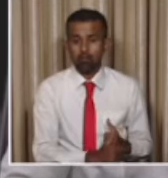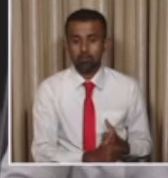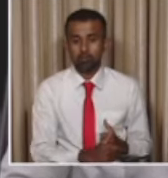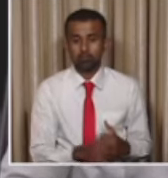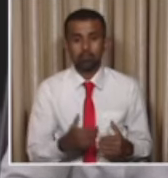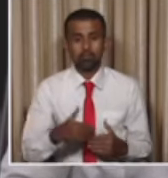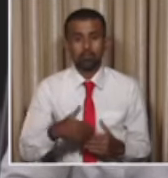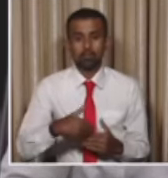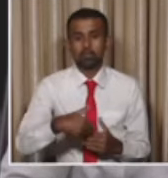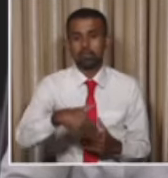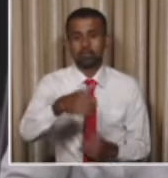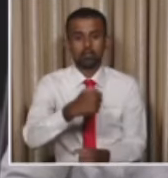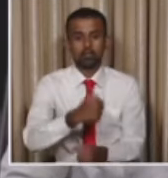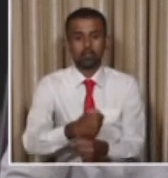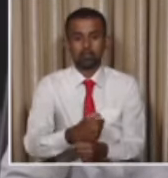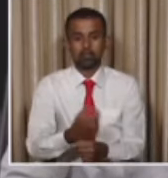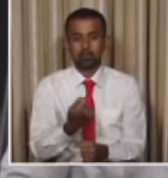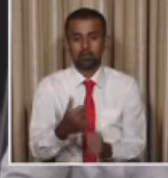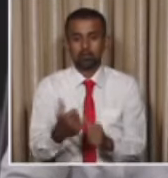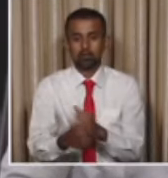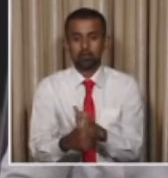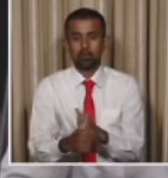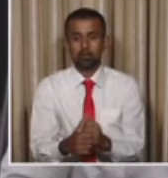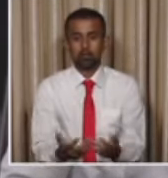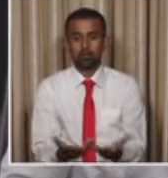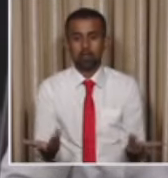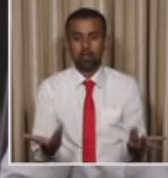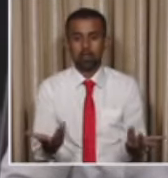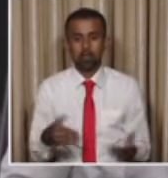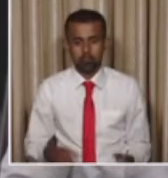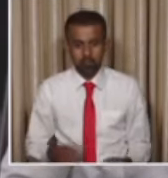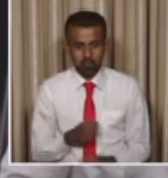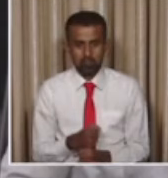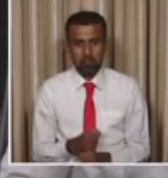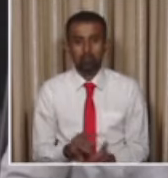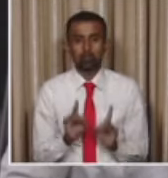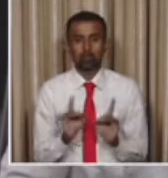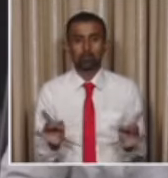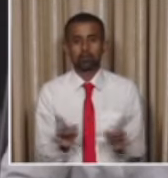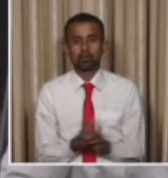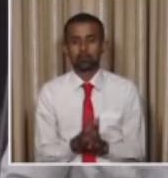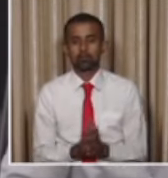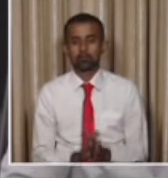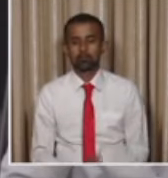එහාට එන කිසි ආණ්ඩුවකට සල්ලි අච්චු ගහන්න බෑ. මේ ආණ්ඩුවටත් එක්ක